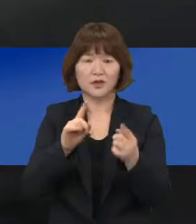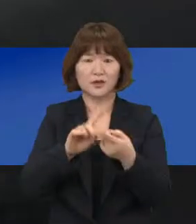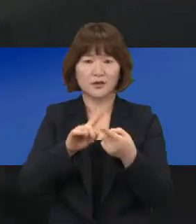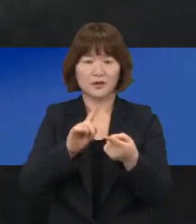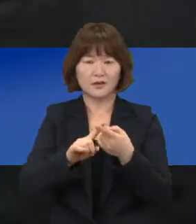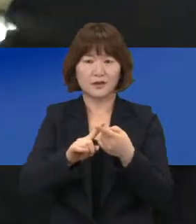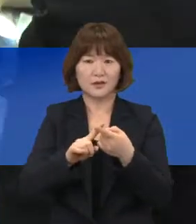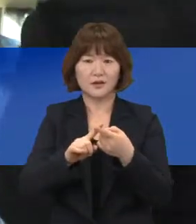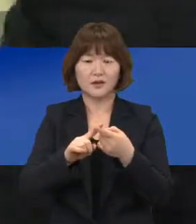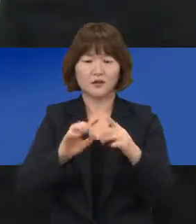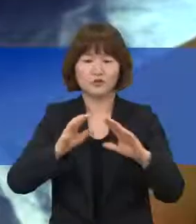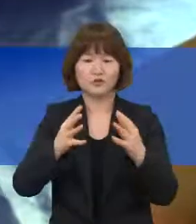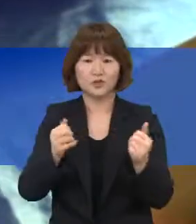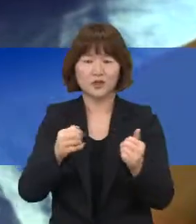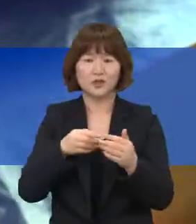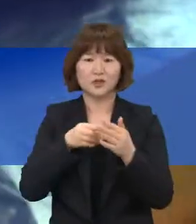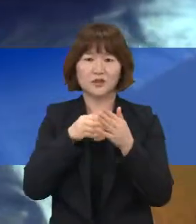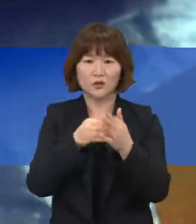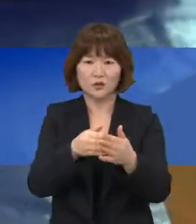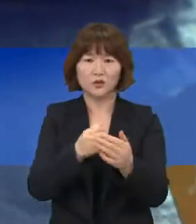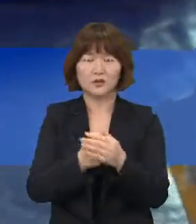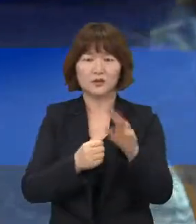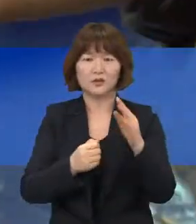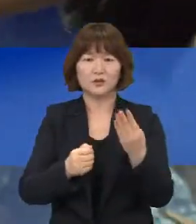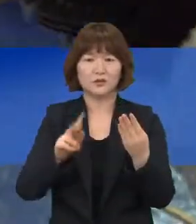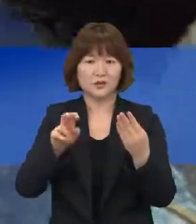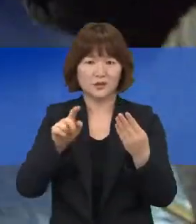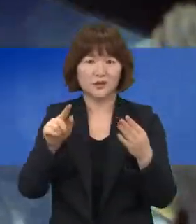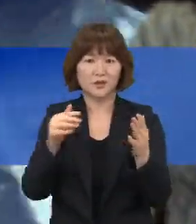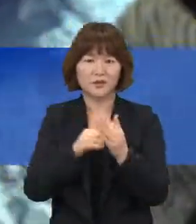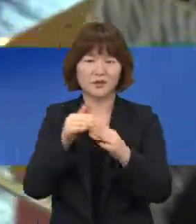국민 청원 은 다음달 21일까지 진행될 예정입니다